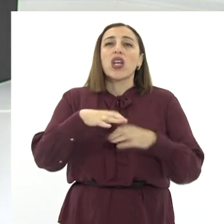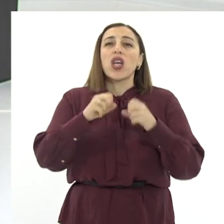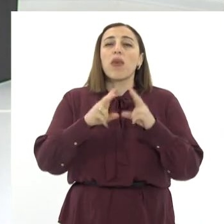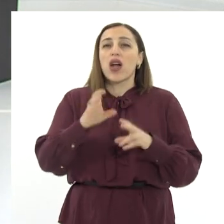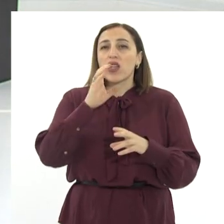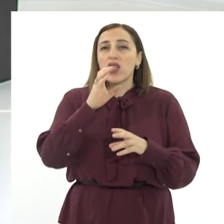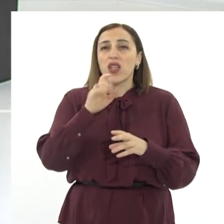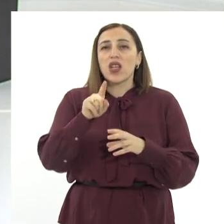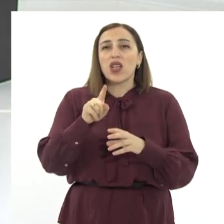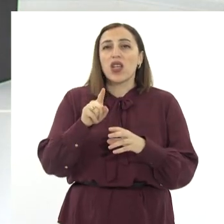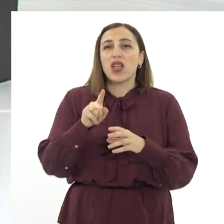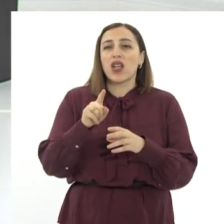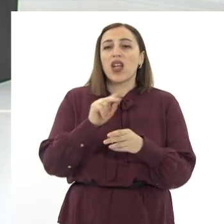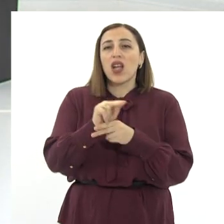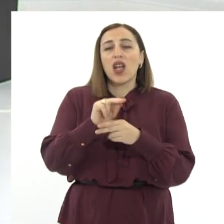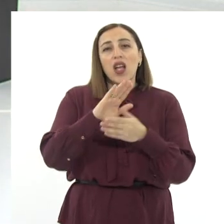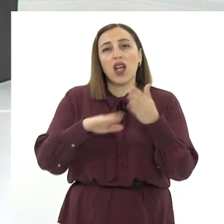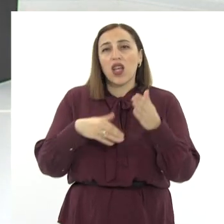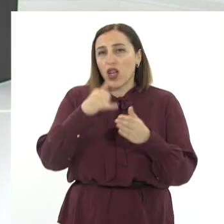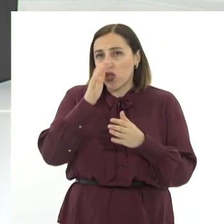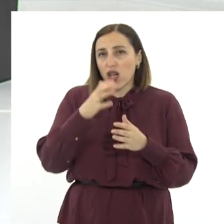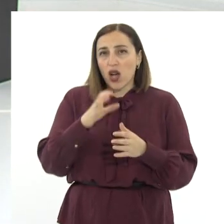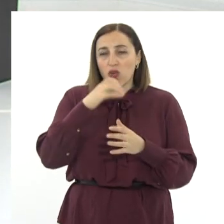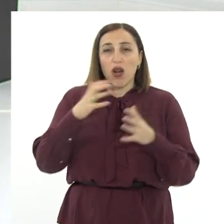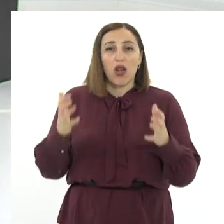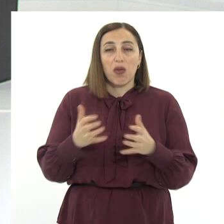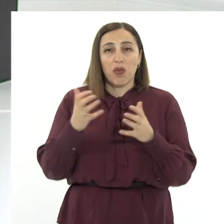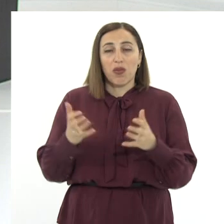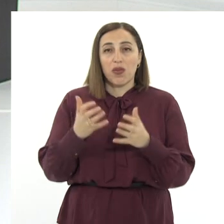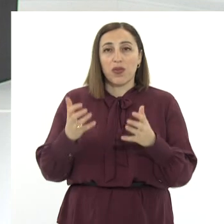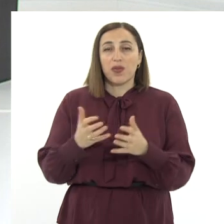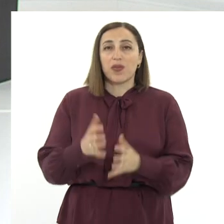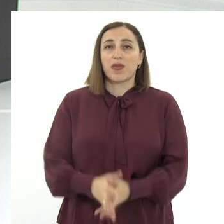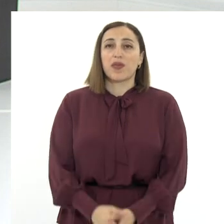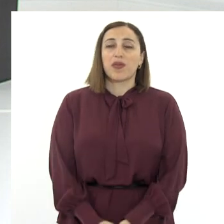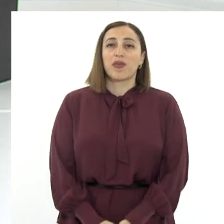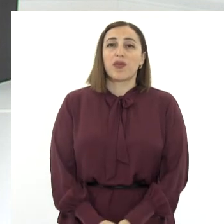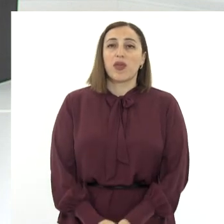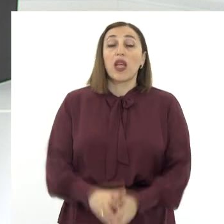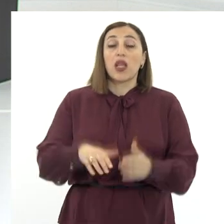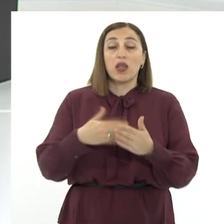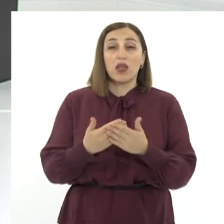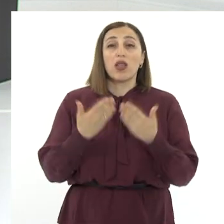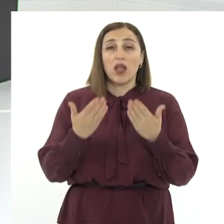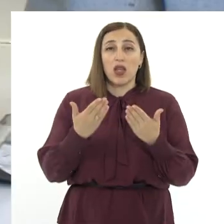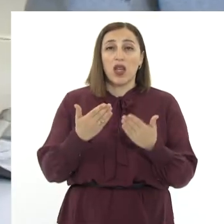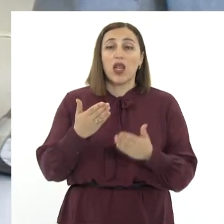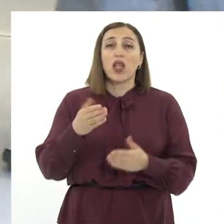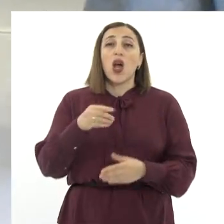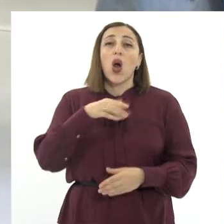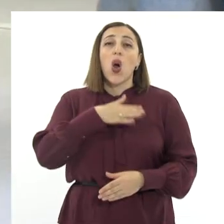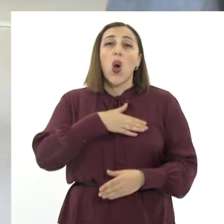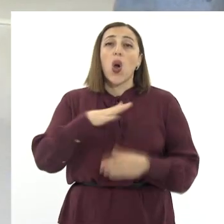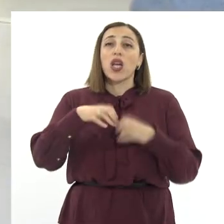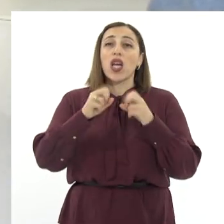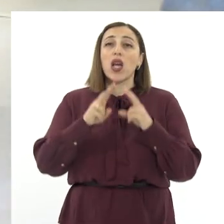վարժեցնողի ուղակի չեմ կարողացել մարտին վերցնել իմ խնամակալության տակ։ Եվ մինչ օրս էլ մեզ օգնում է